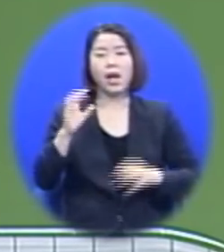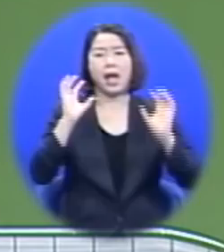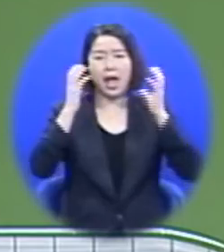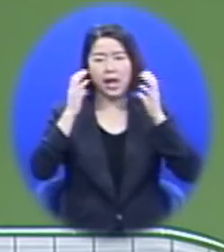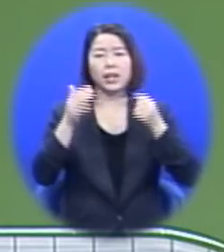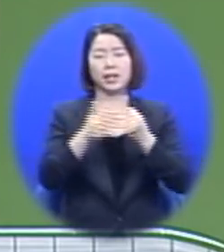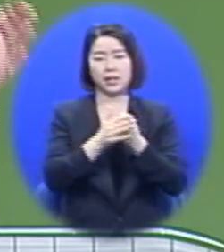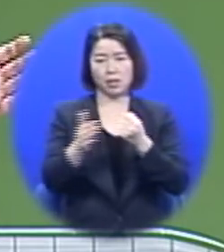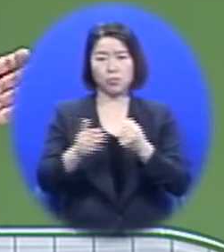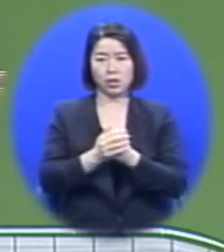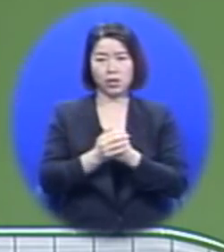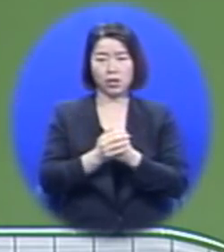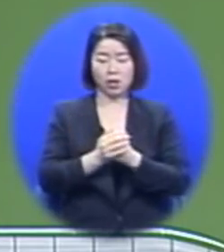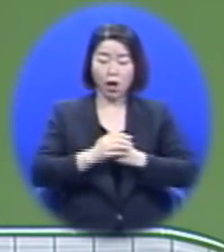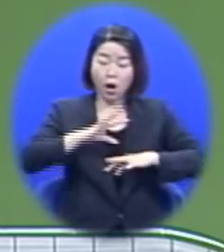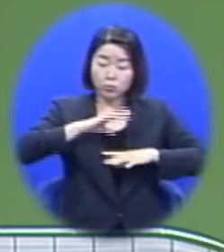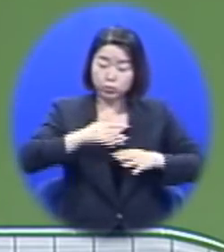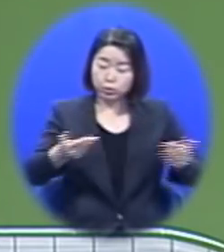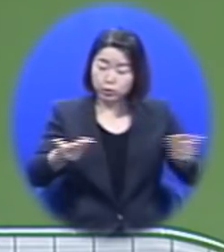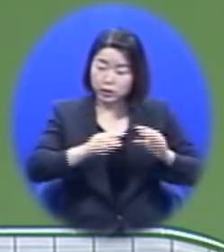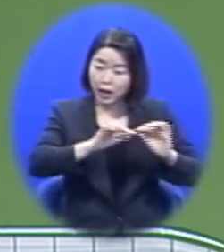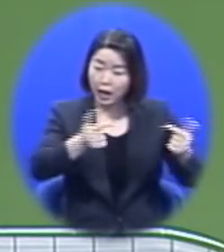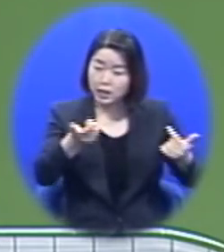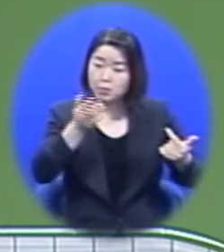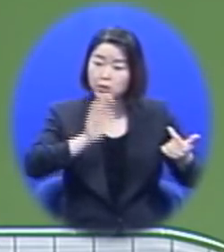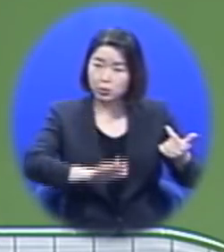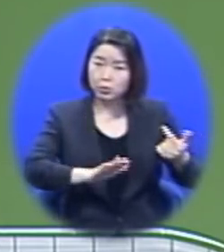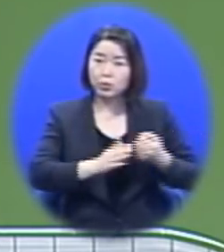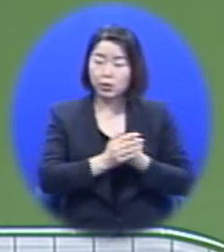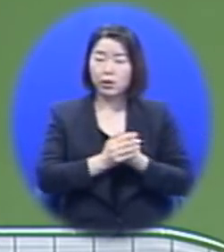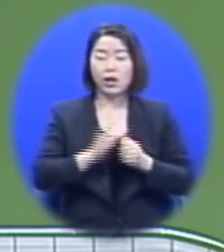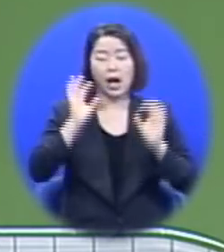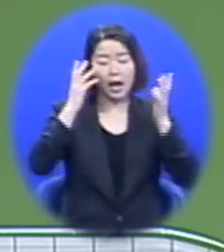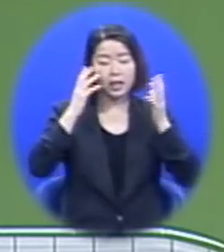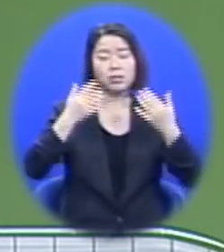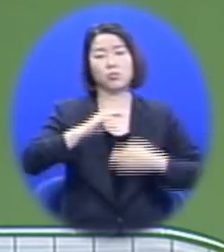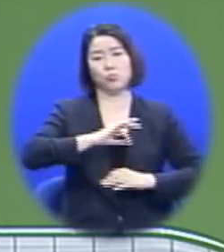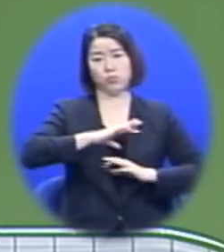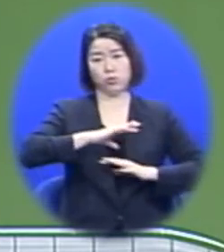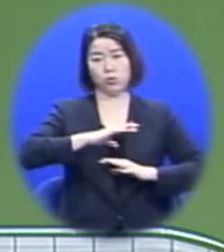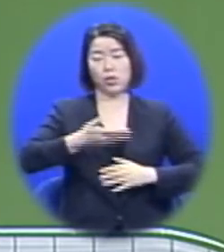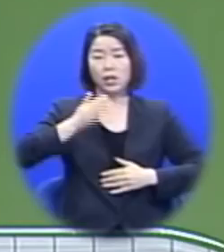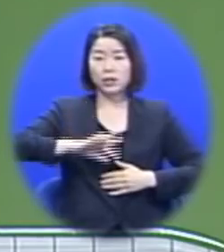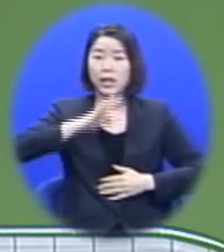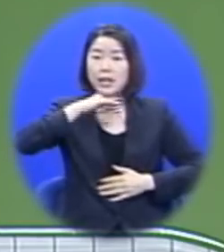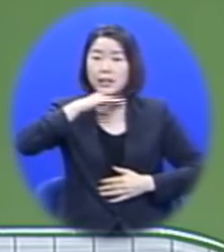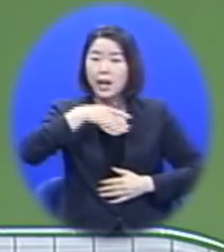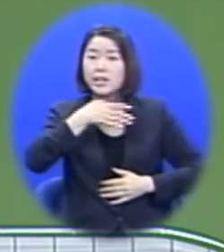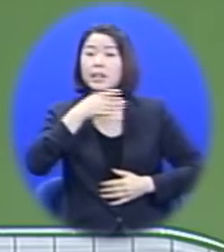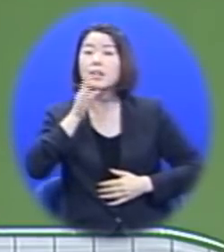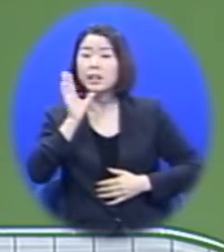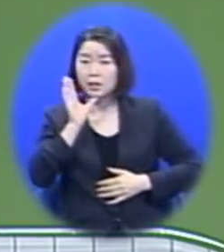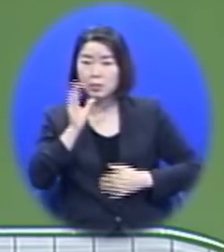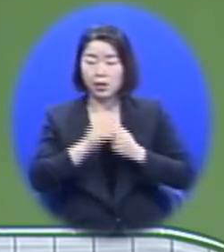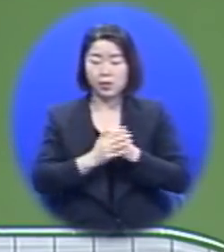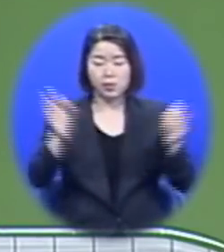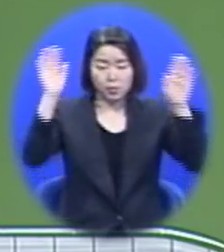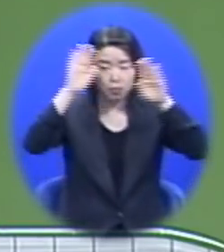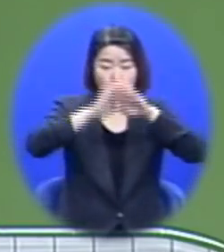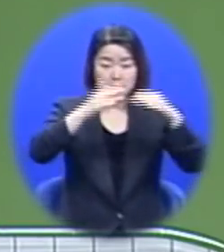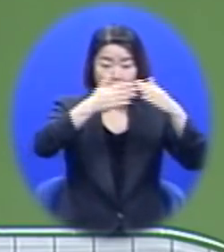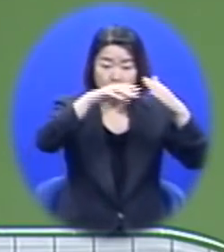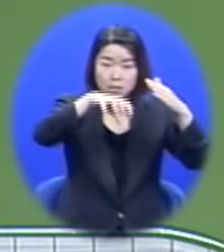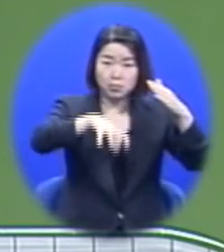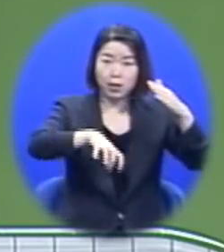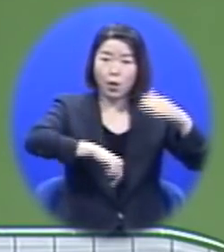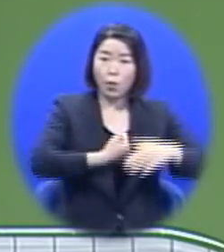그렇습니다. 무서울 일이 아닌데도 그들은 두려워합니다. 그러나 나이가 들면 더 이상 밤에 집에 혼자